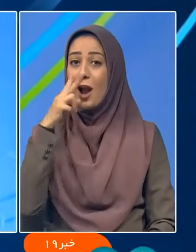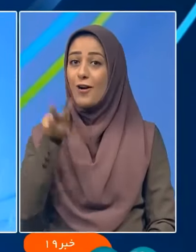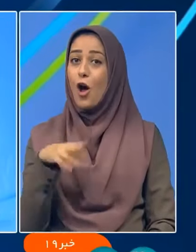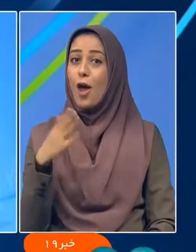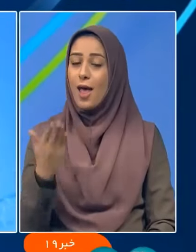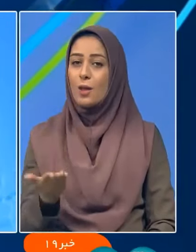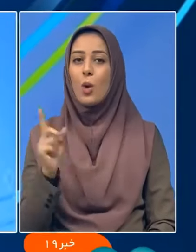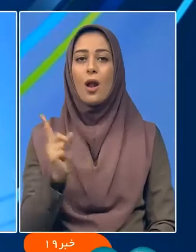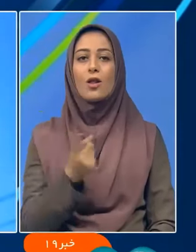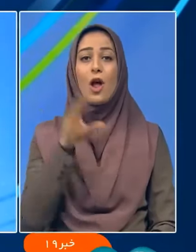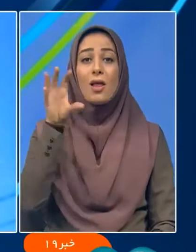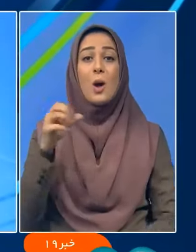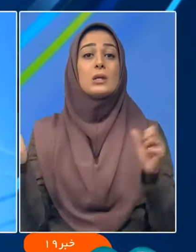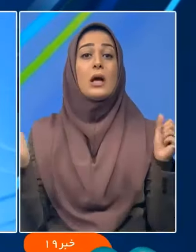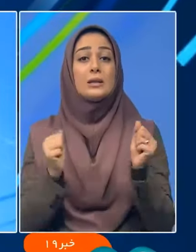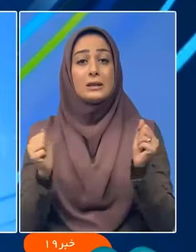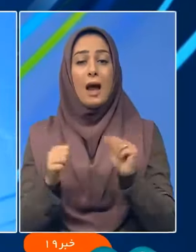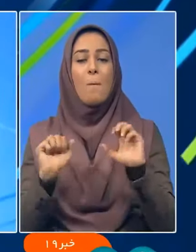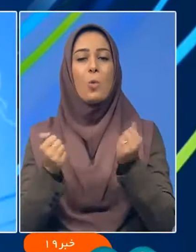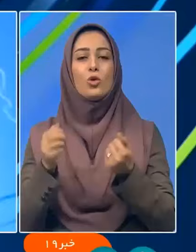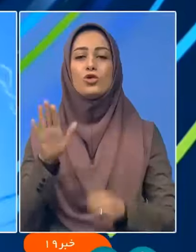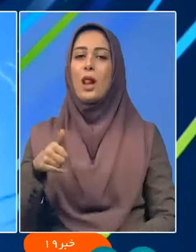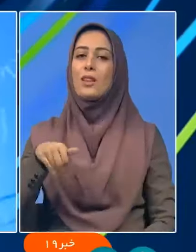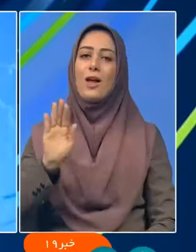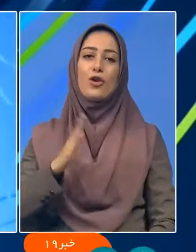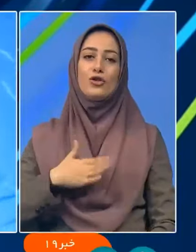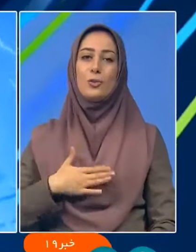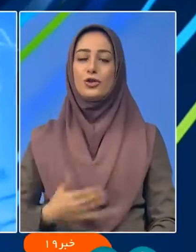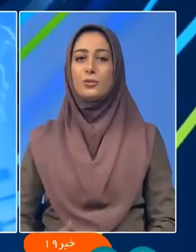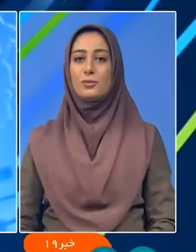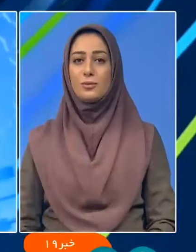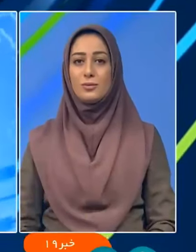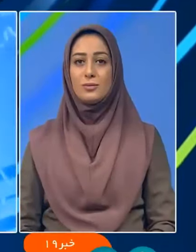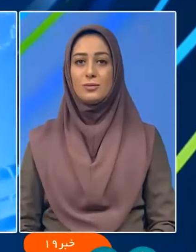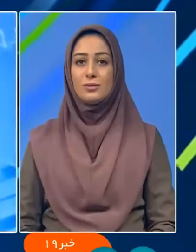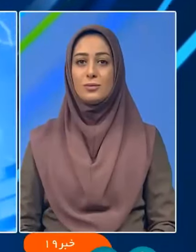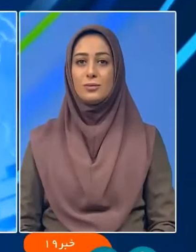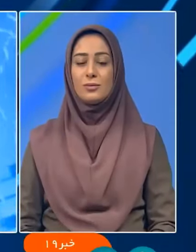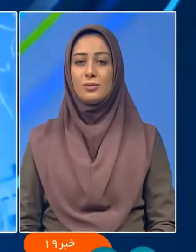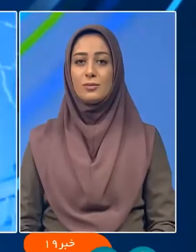تامین گاز در استانهای سردسیر با مشکلی مواجه نشویم.